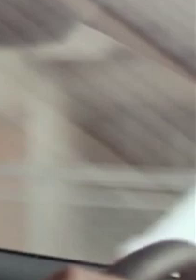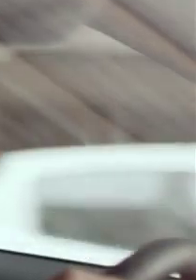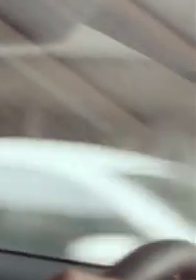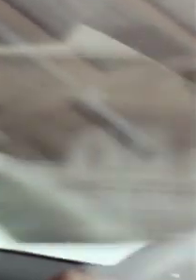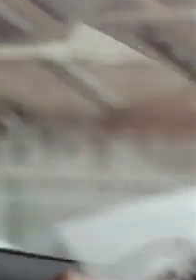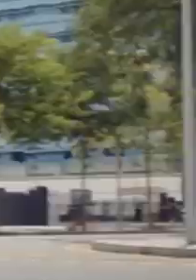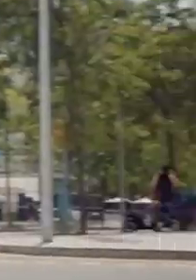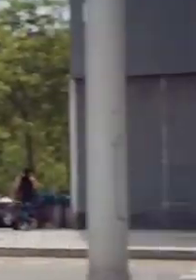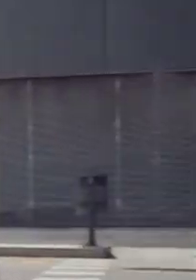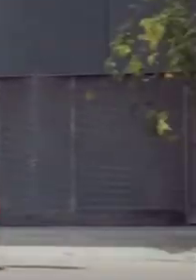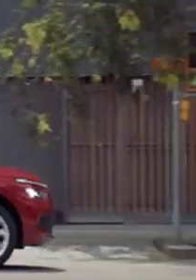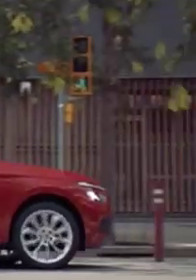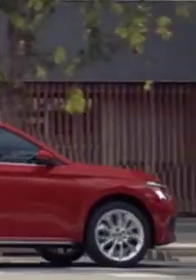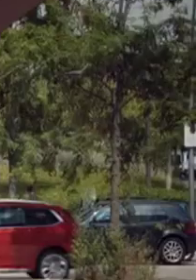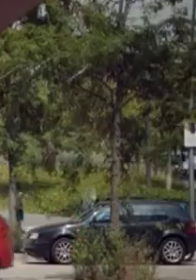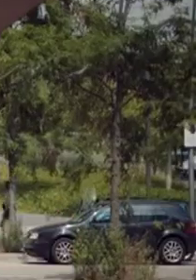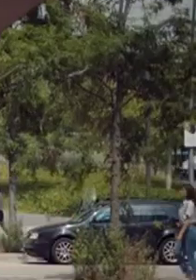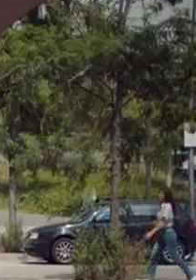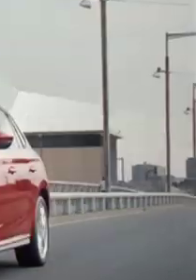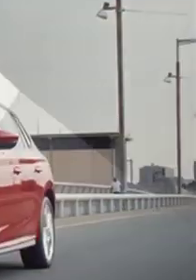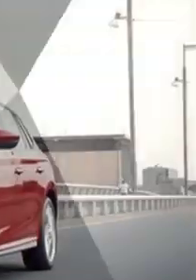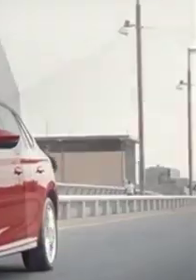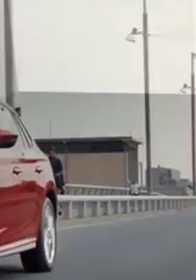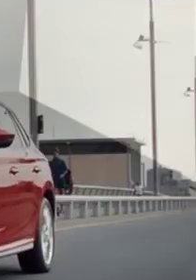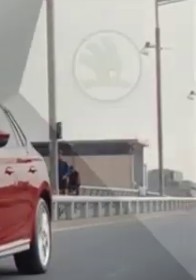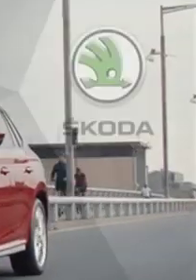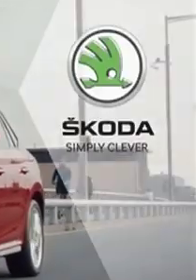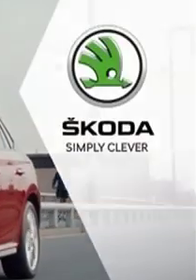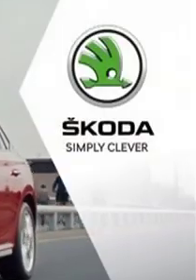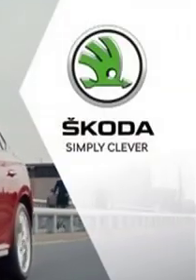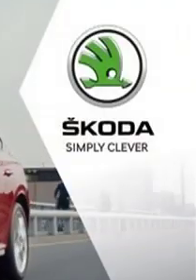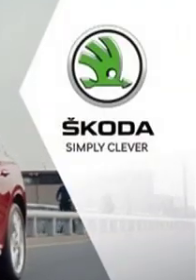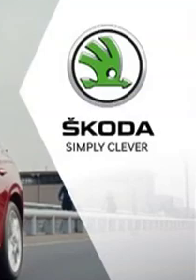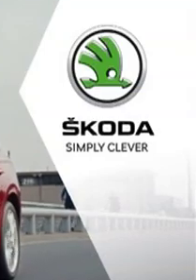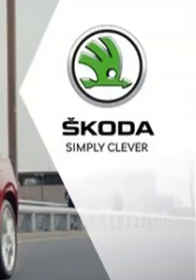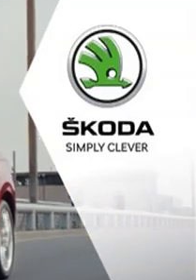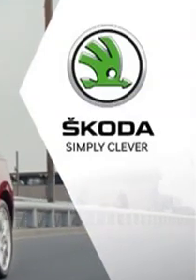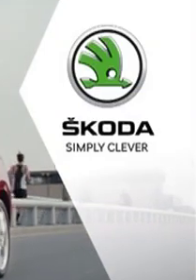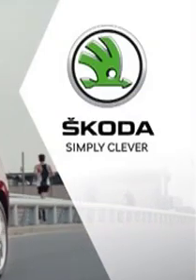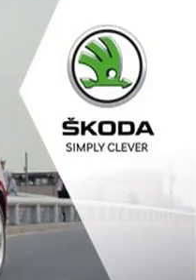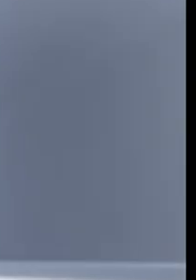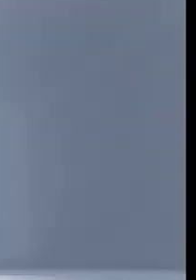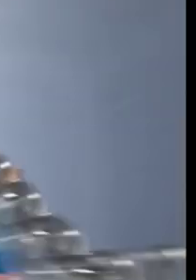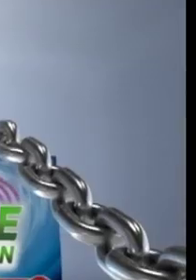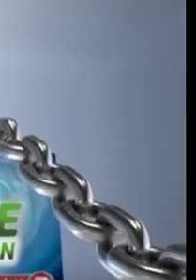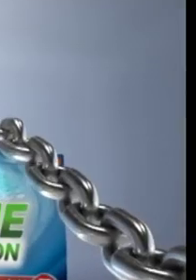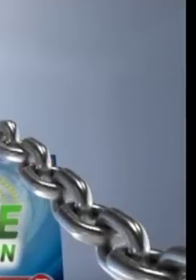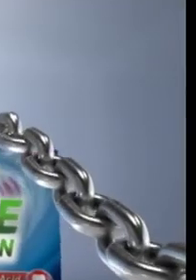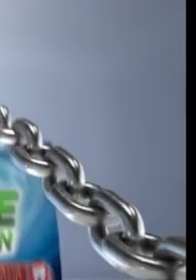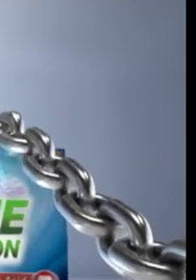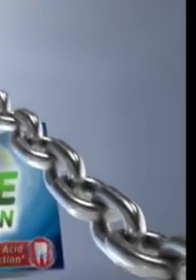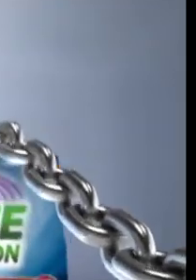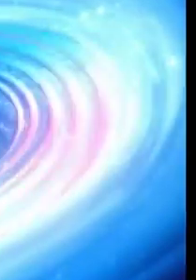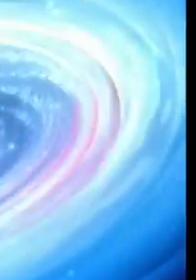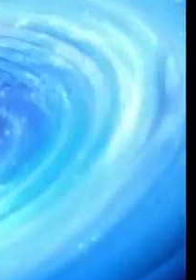Kad znaš šta ti odgovara. Novi Škoda Kamiq. Škoda, simply clever. Nova zubna